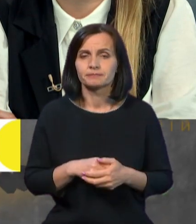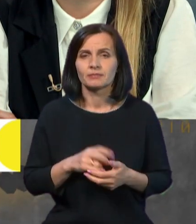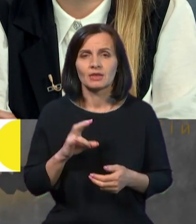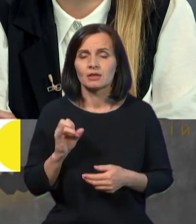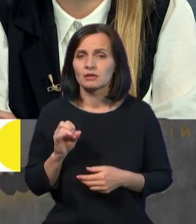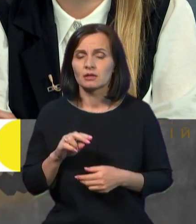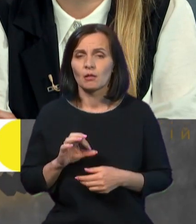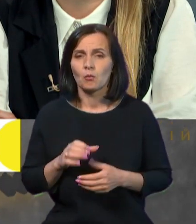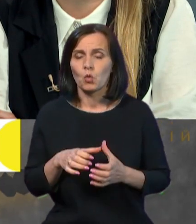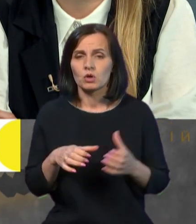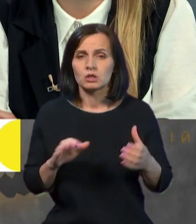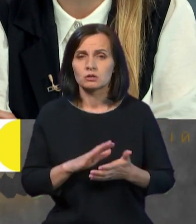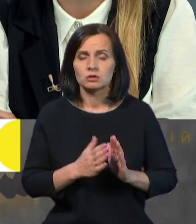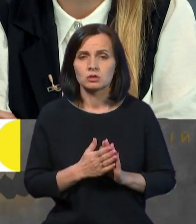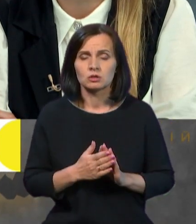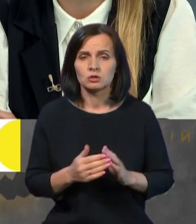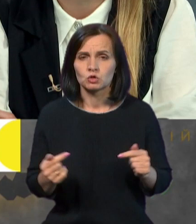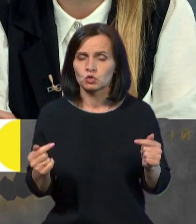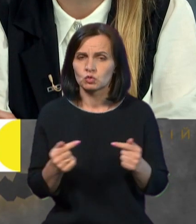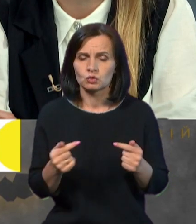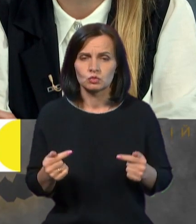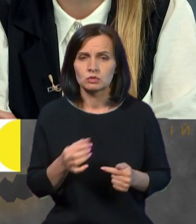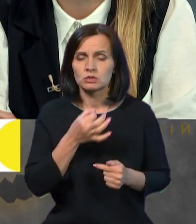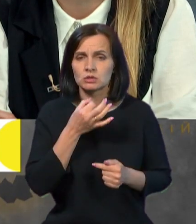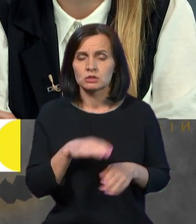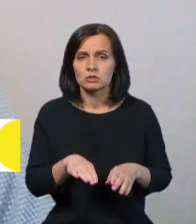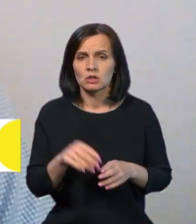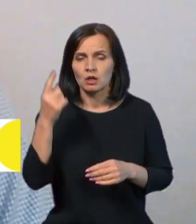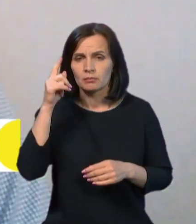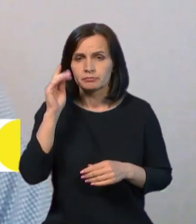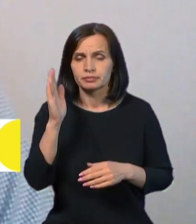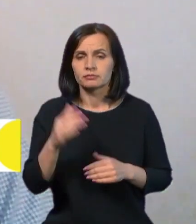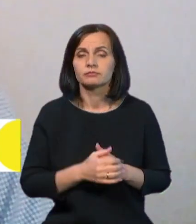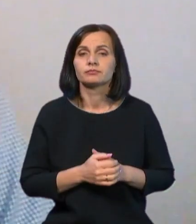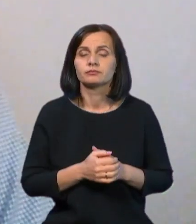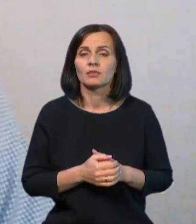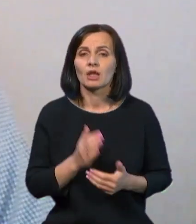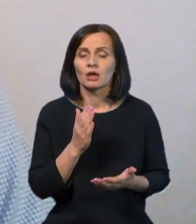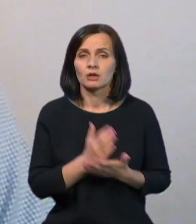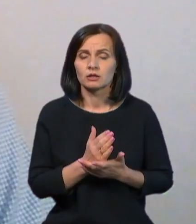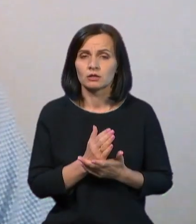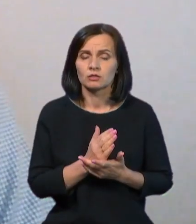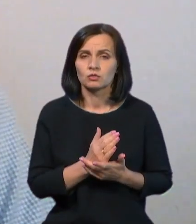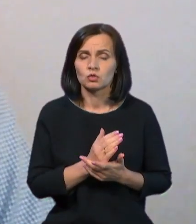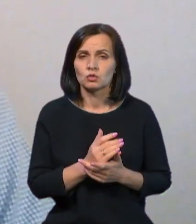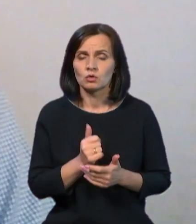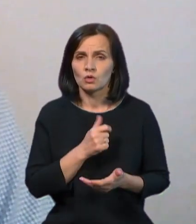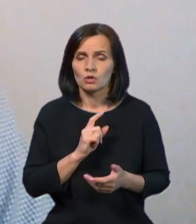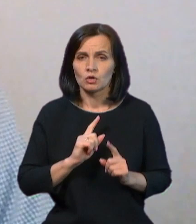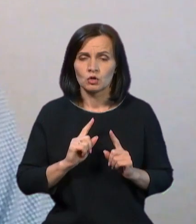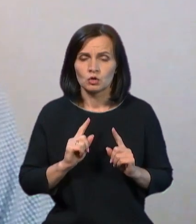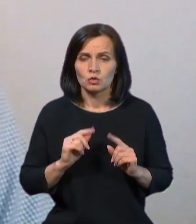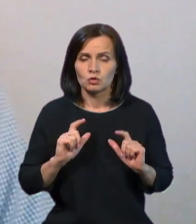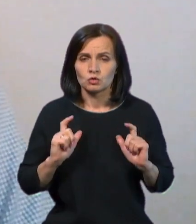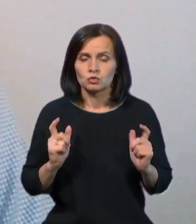ракетах ситуація чітка і, скажімо так, прогнозована. Є жорсткі заяви країн Заходу щодо неможливості